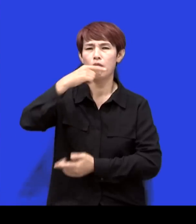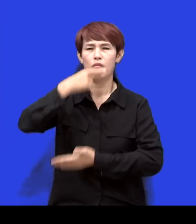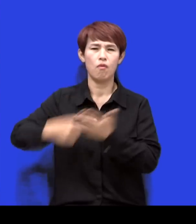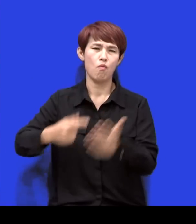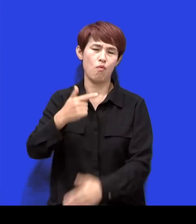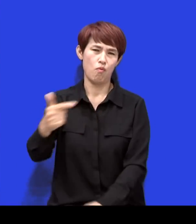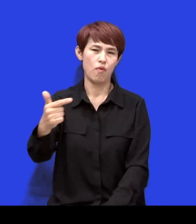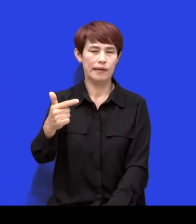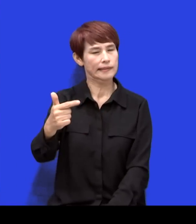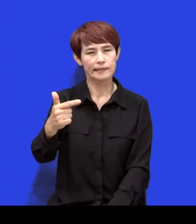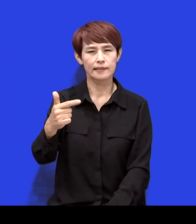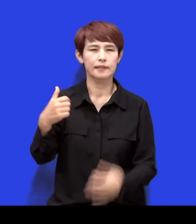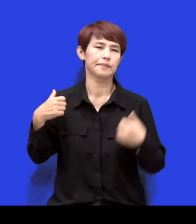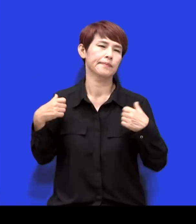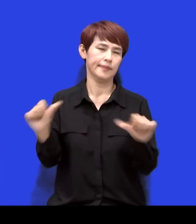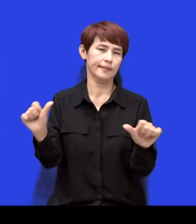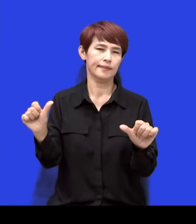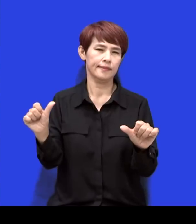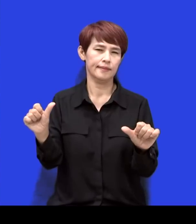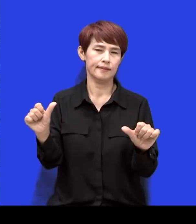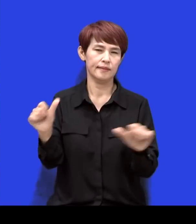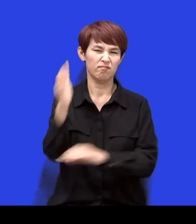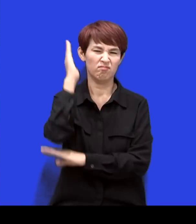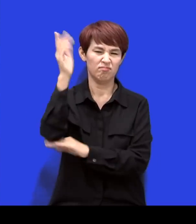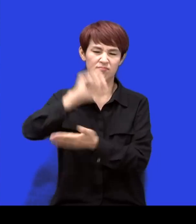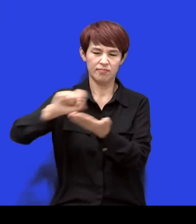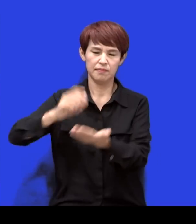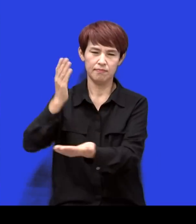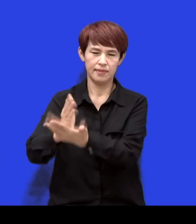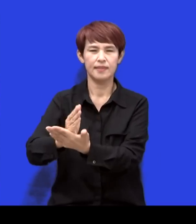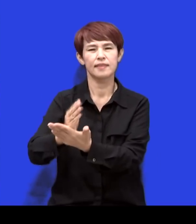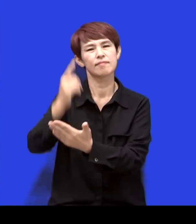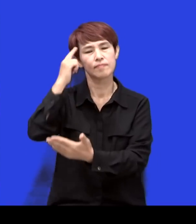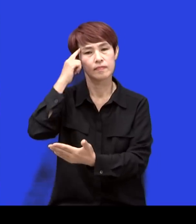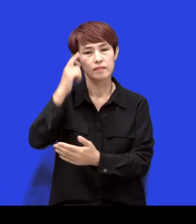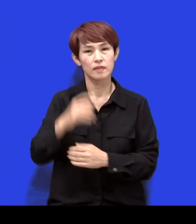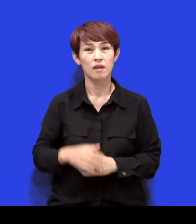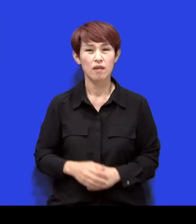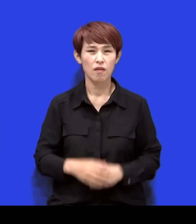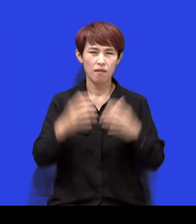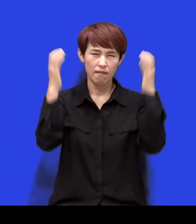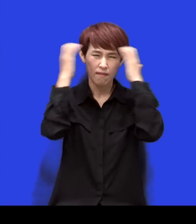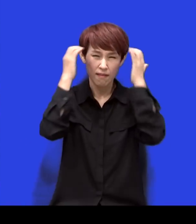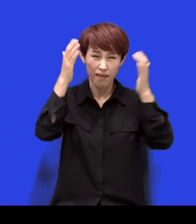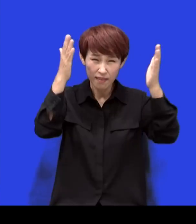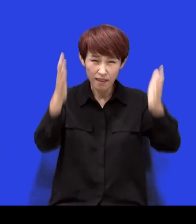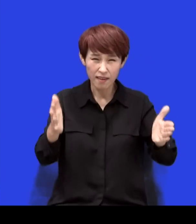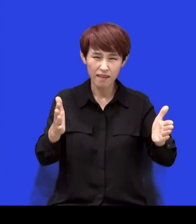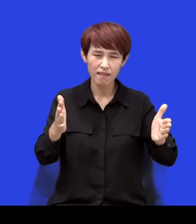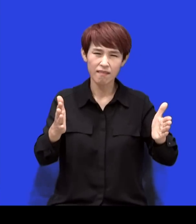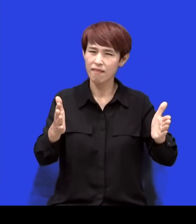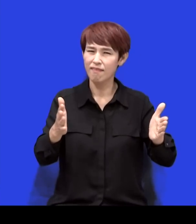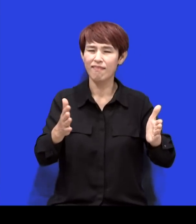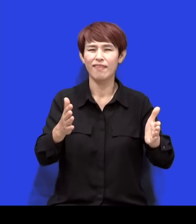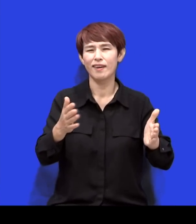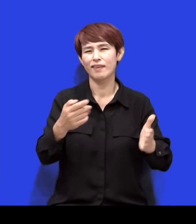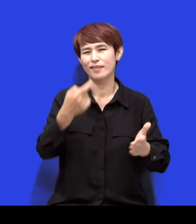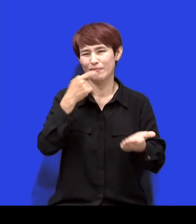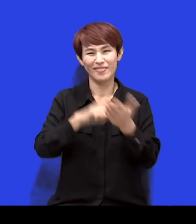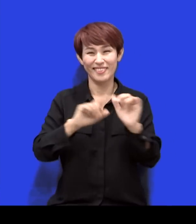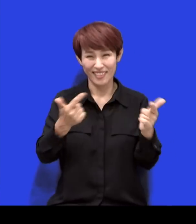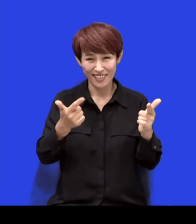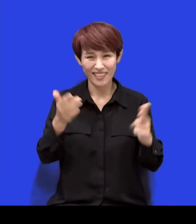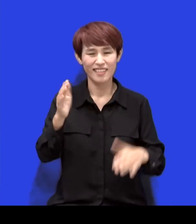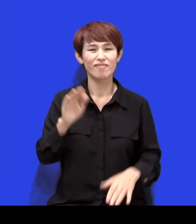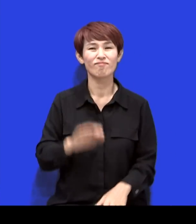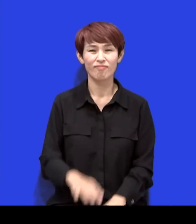보니까 네. 안 써야겠다는 마음을 먹고 있었죠. 그래도 그 광해 학교가 괜한 학교가 아닌 것 같아요. 예, 광해 학교. 그